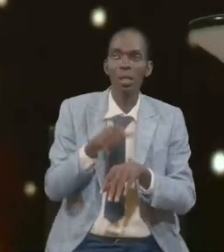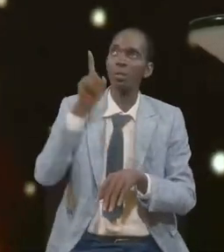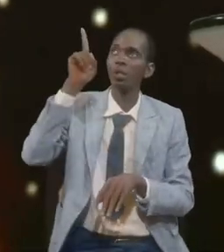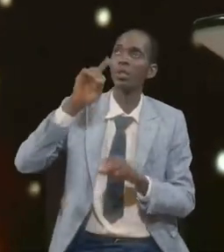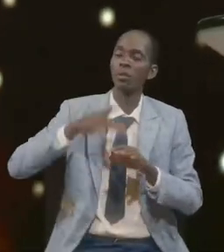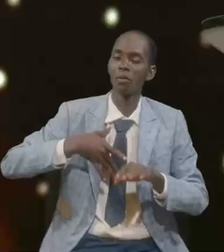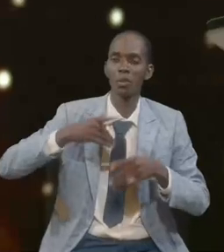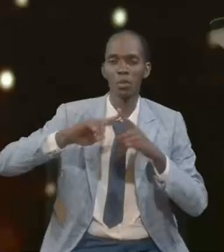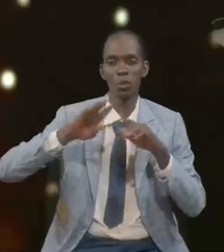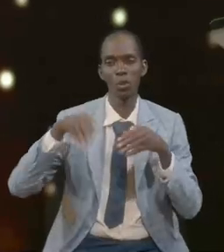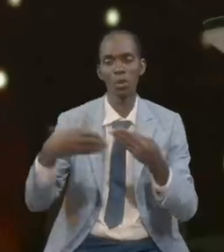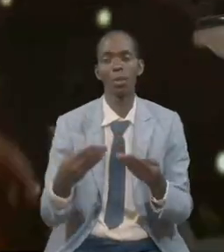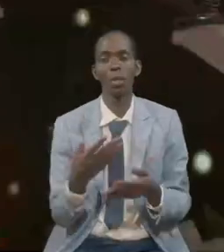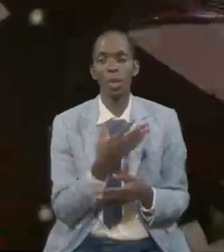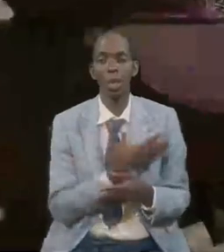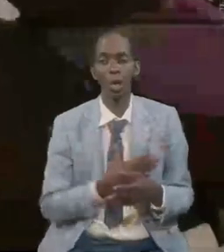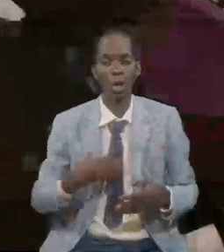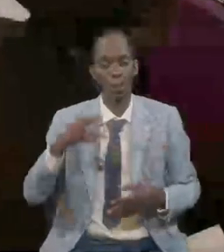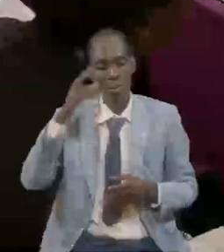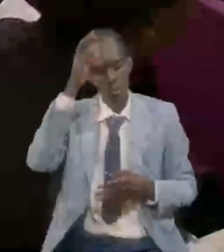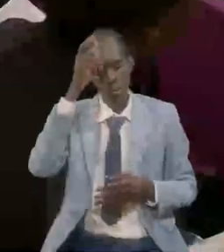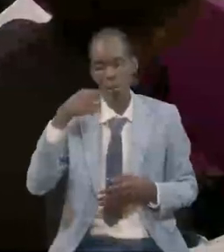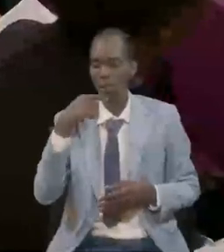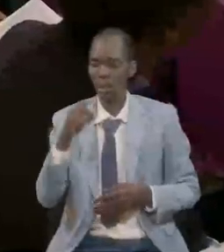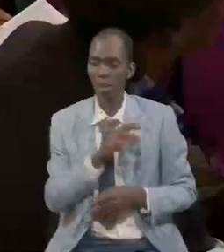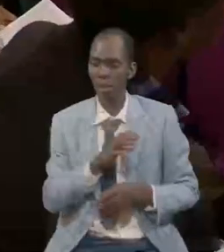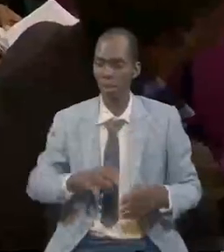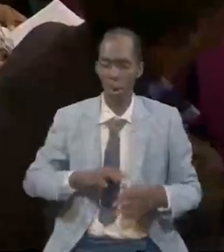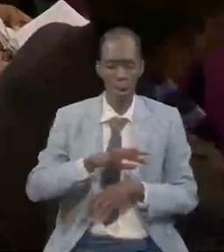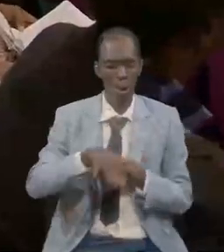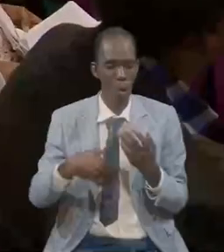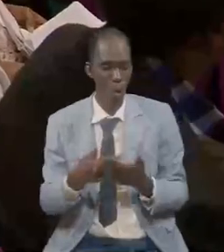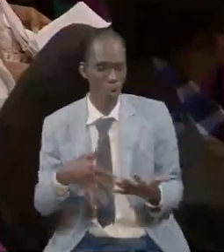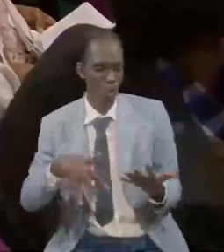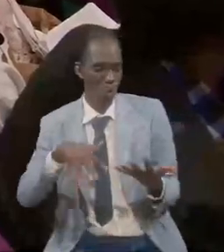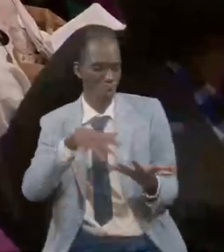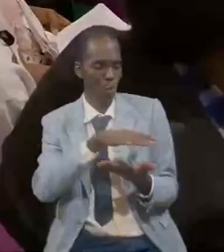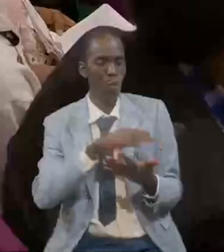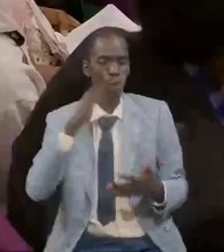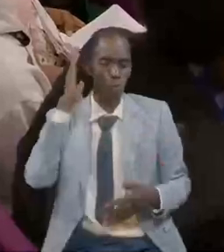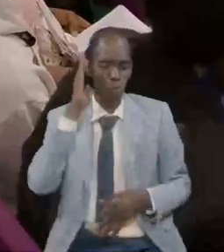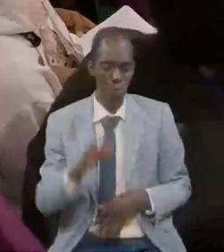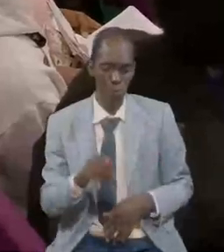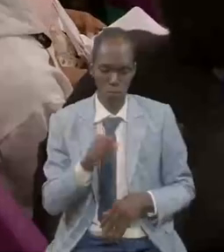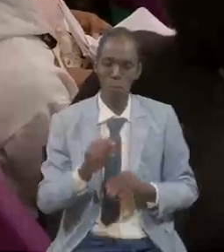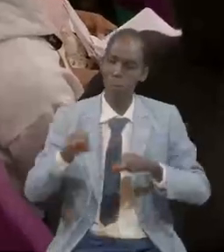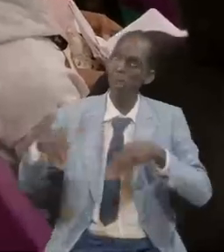Dieu veut vous l'offrir. Et c'est dit, et il lui dit, je te donnerai toutes ces choses si tu te prosternes et